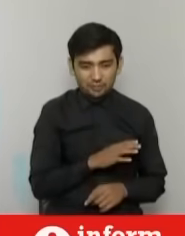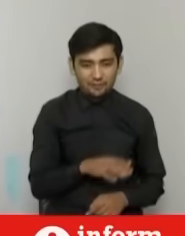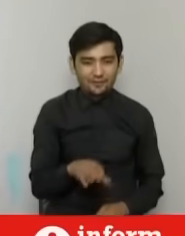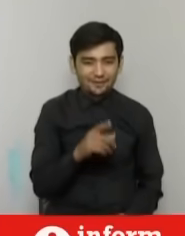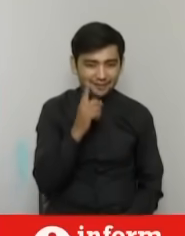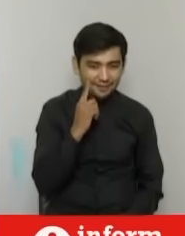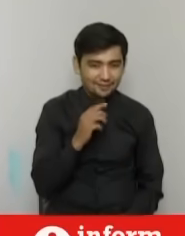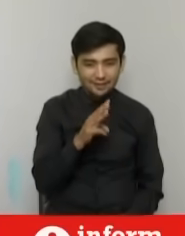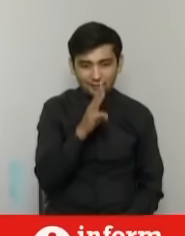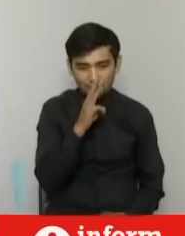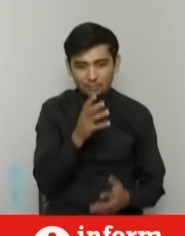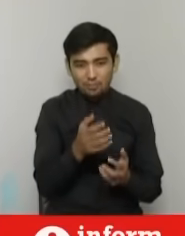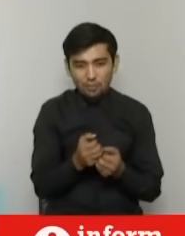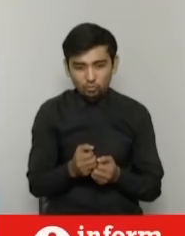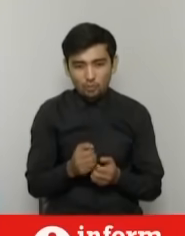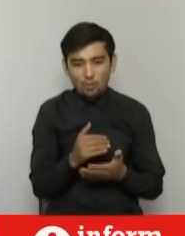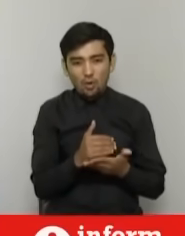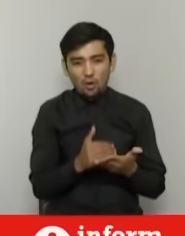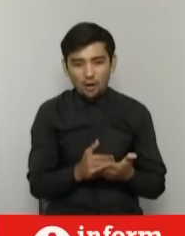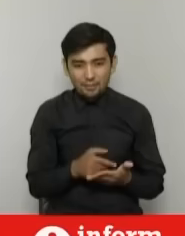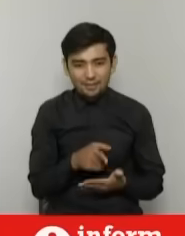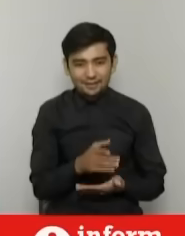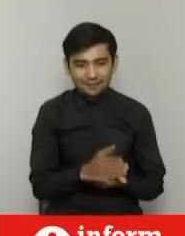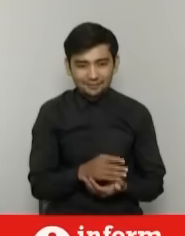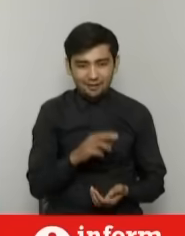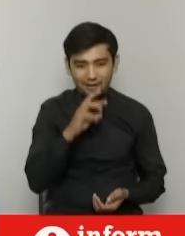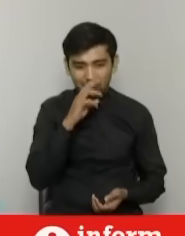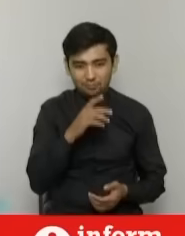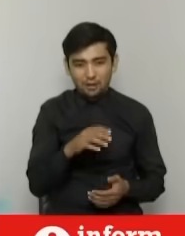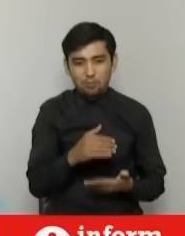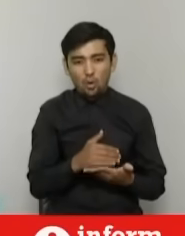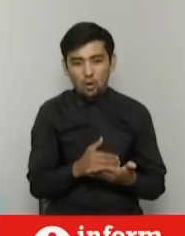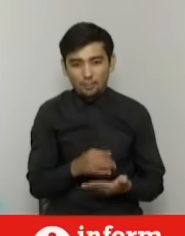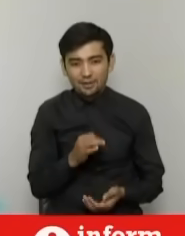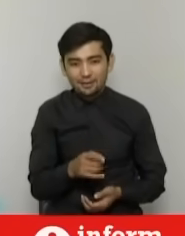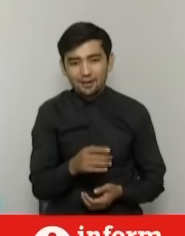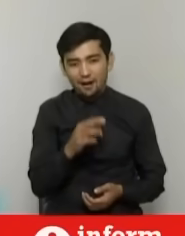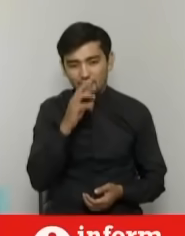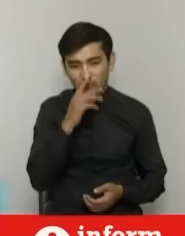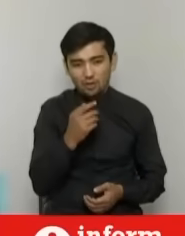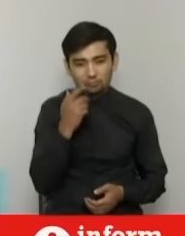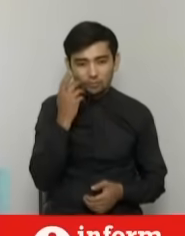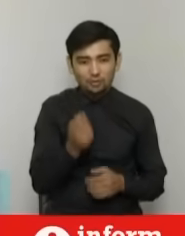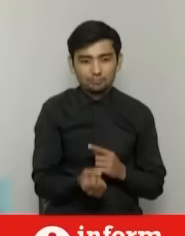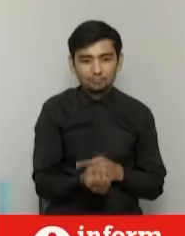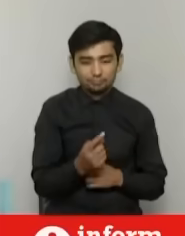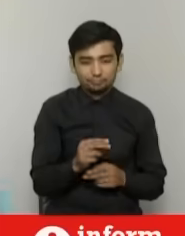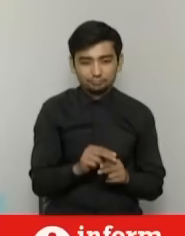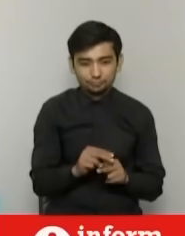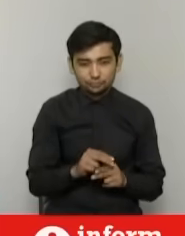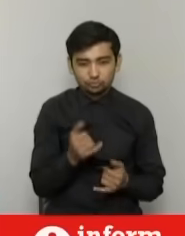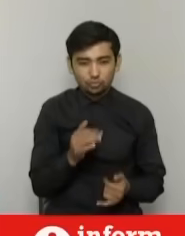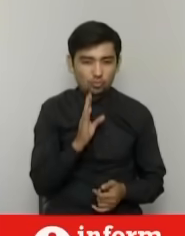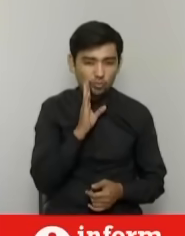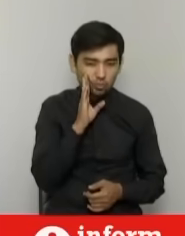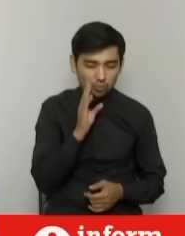білетін зарплата алатын программаның ақаулығына. Ол ақаулық шыққан бойында бүгін